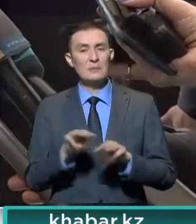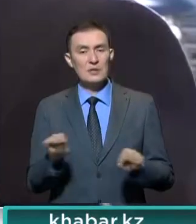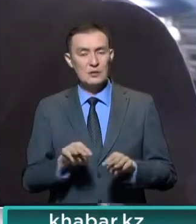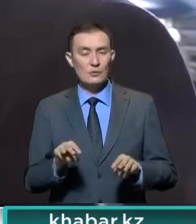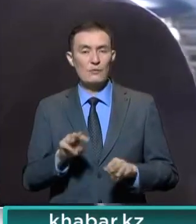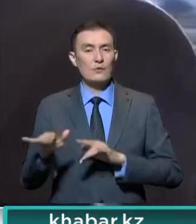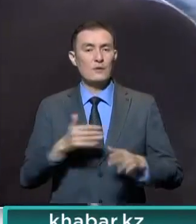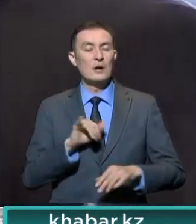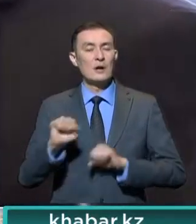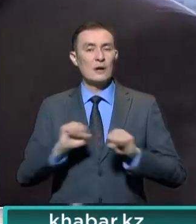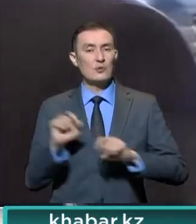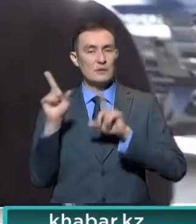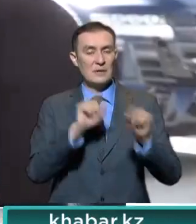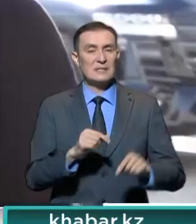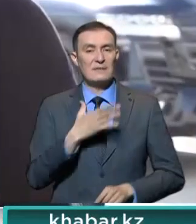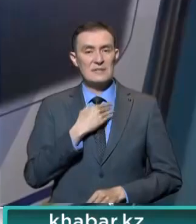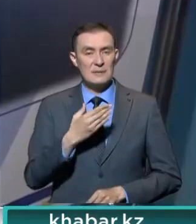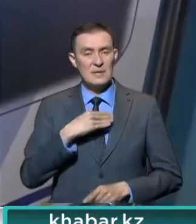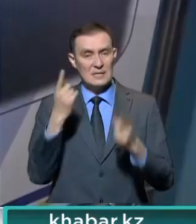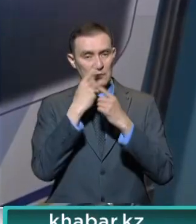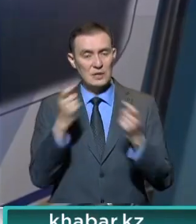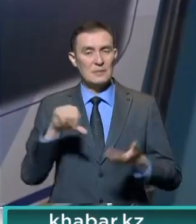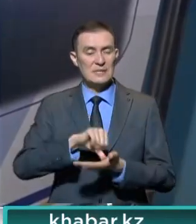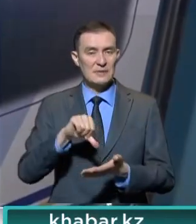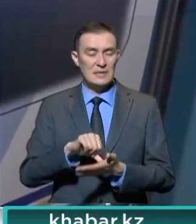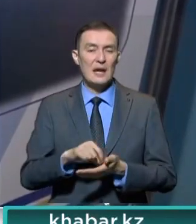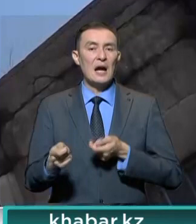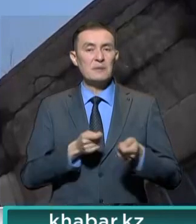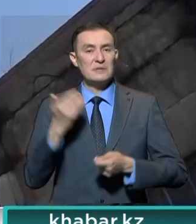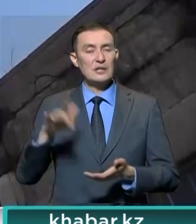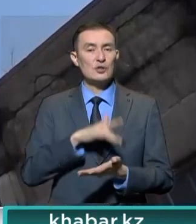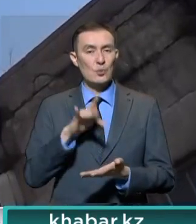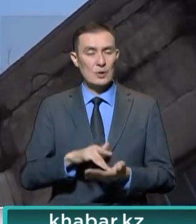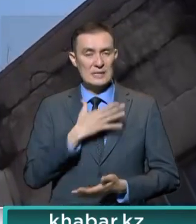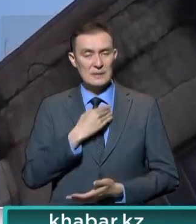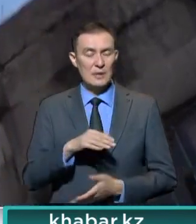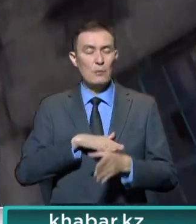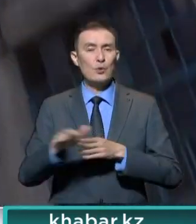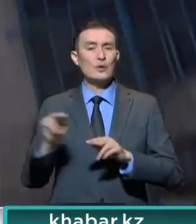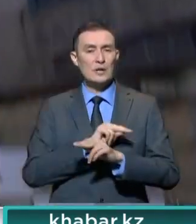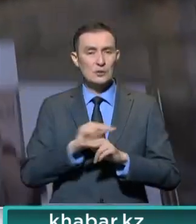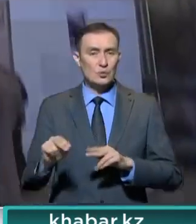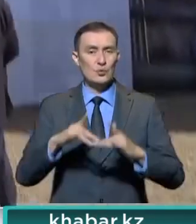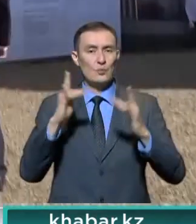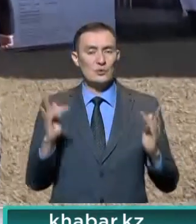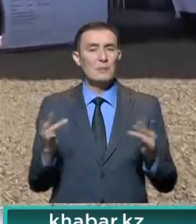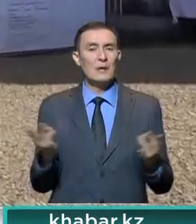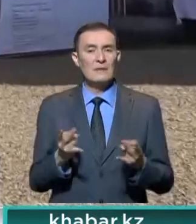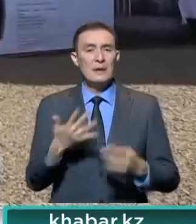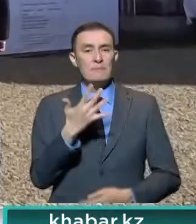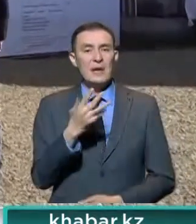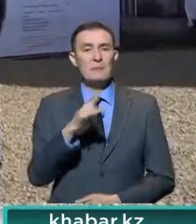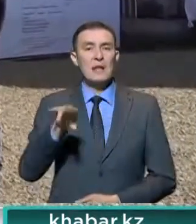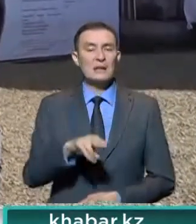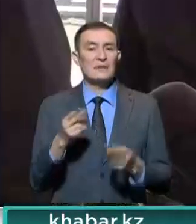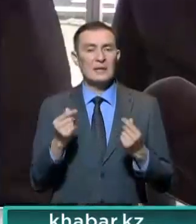Смаилову в ходе его рабочей поездки в Семей сообщили представители местной администрации. На полную реконструкцию сооружения понадобится 5